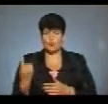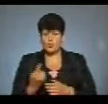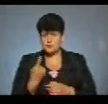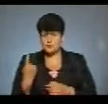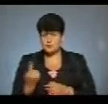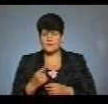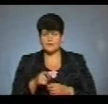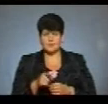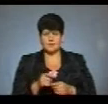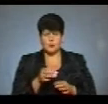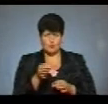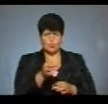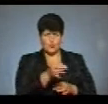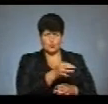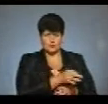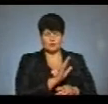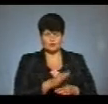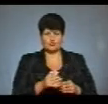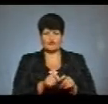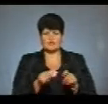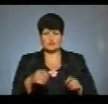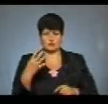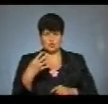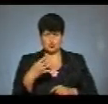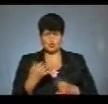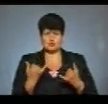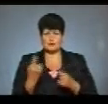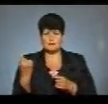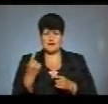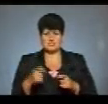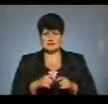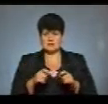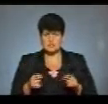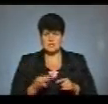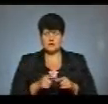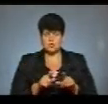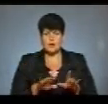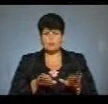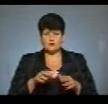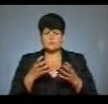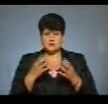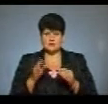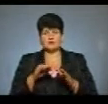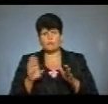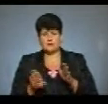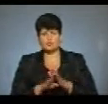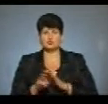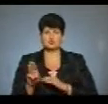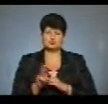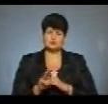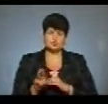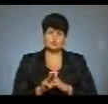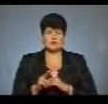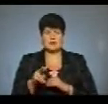і таких пунктів буде згодом відкрито 40. Сьогодні перше відкриття такого пункту, і згодом буде ще в Підволочиську, в Шумську,